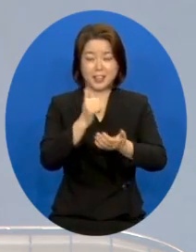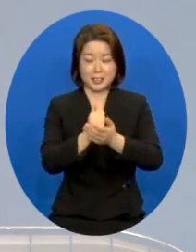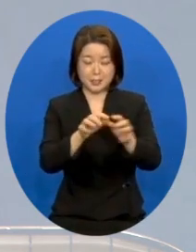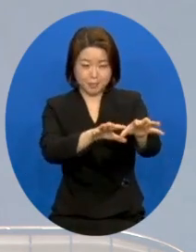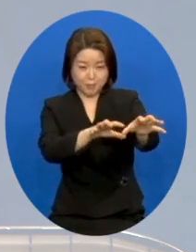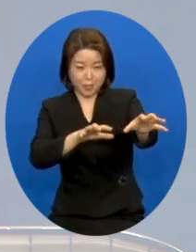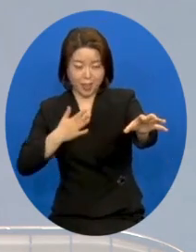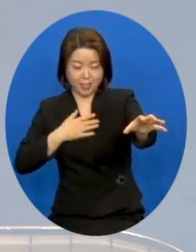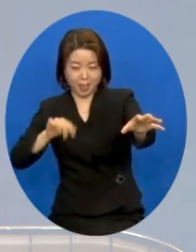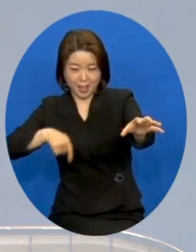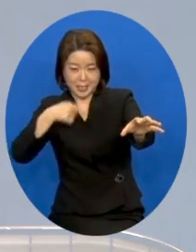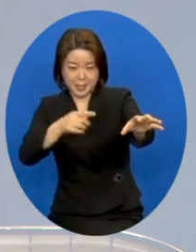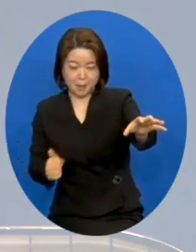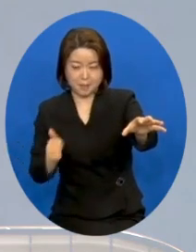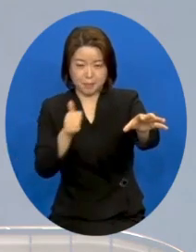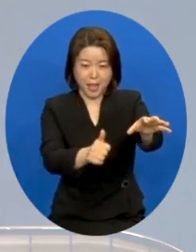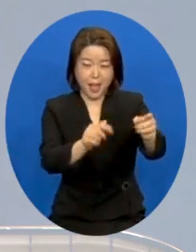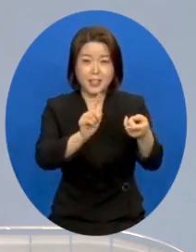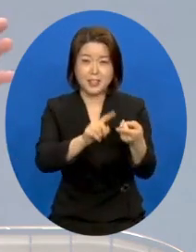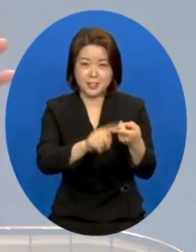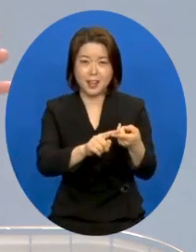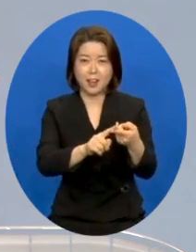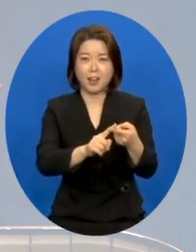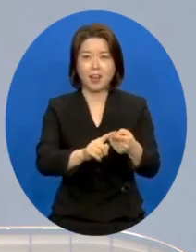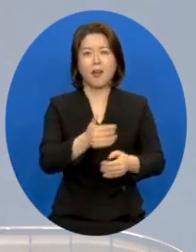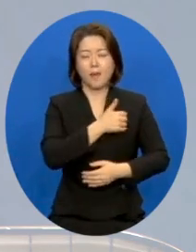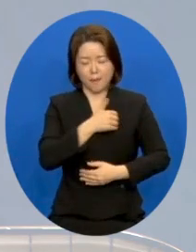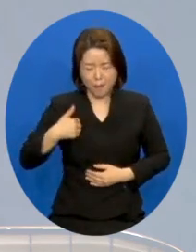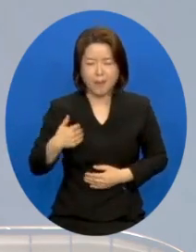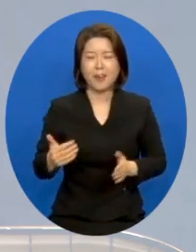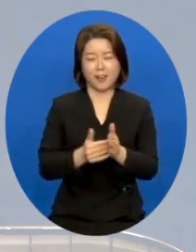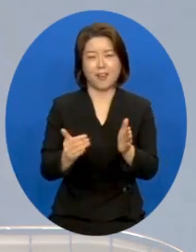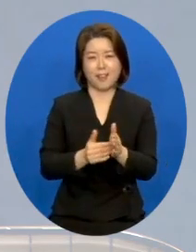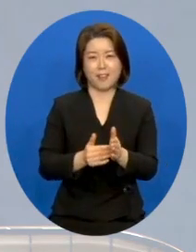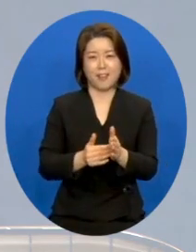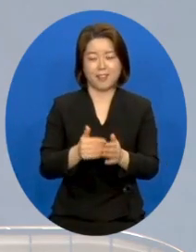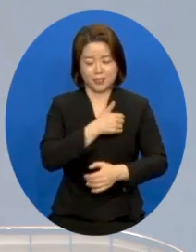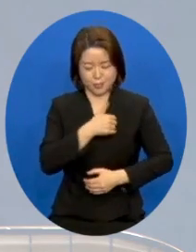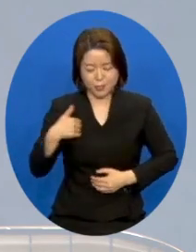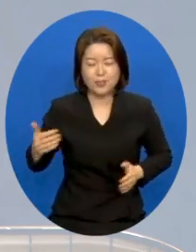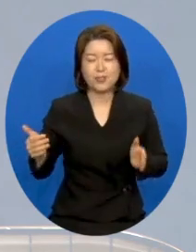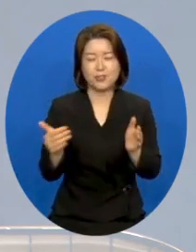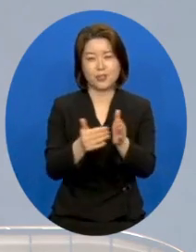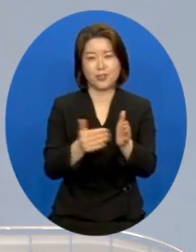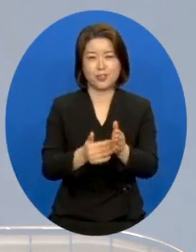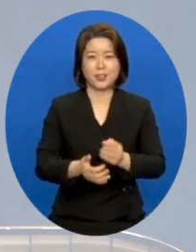행렬에 참여한다는 것 자체가 충분해요 그것으로 충분해요